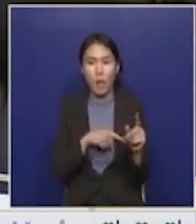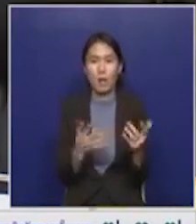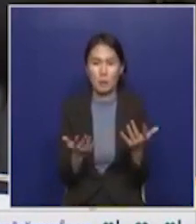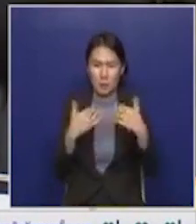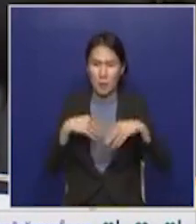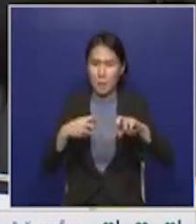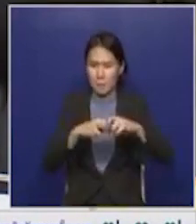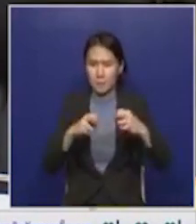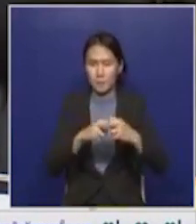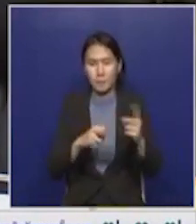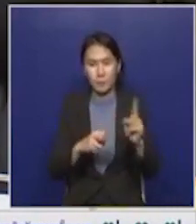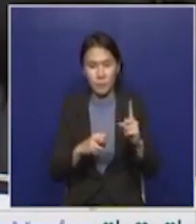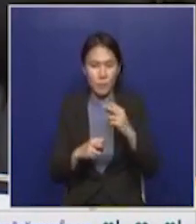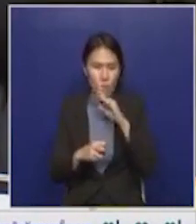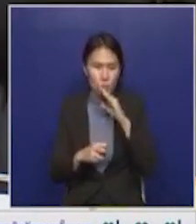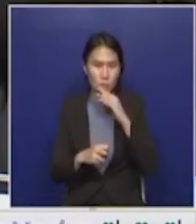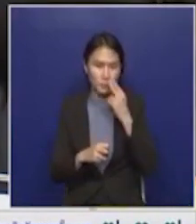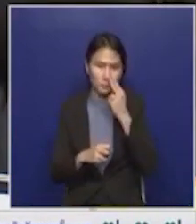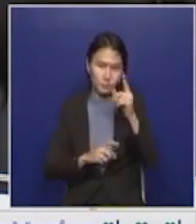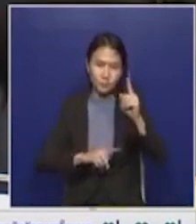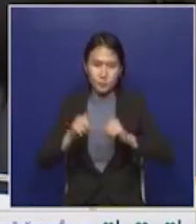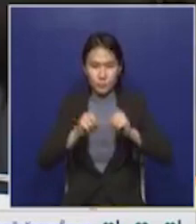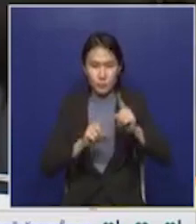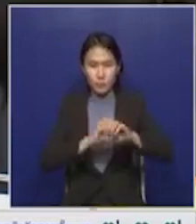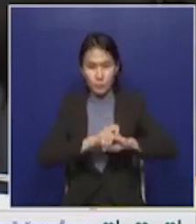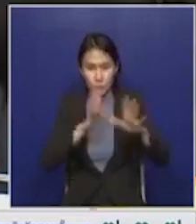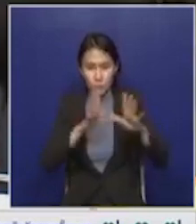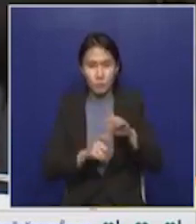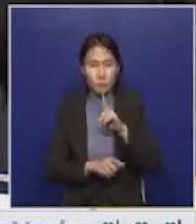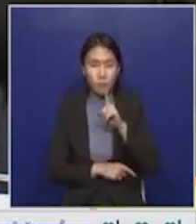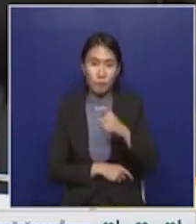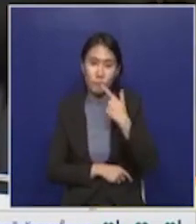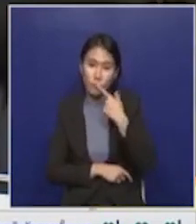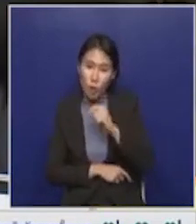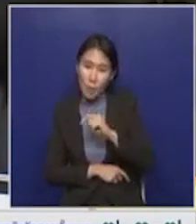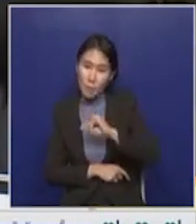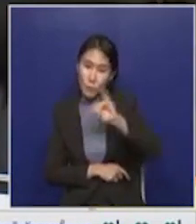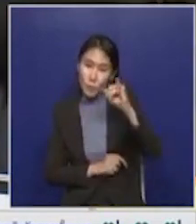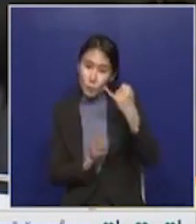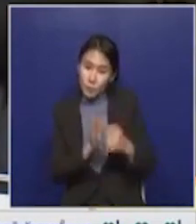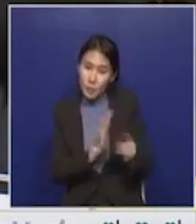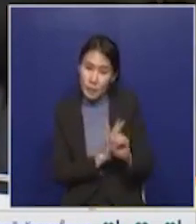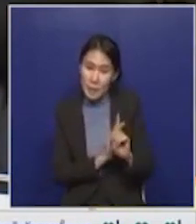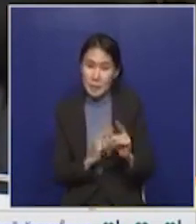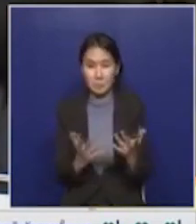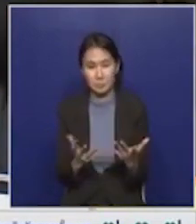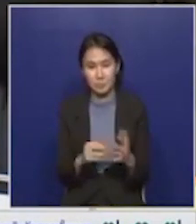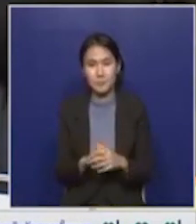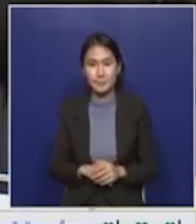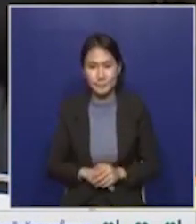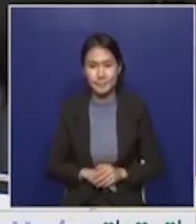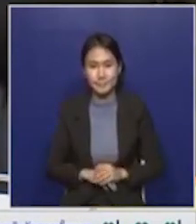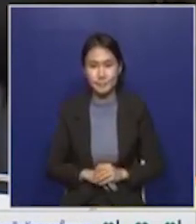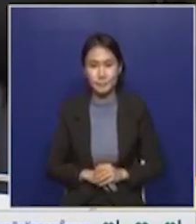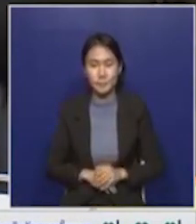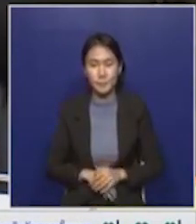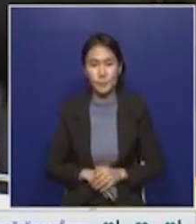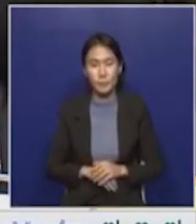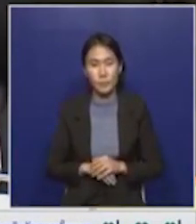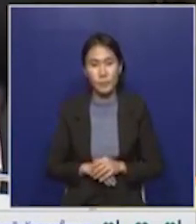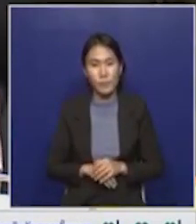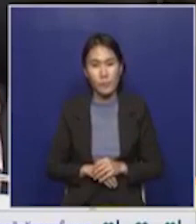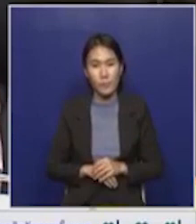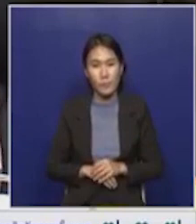สิ่งที่มันเกิดขึ้นในการชี้วัดตัวชี้วัดที่ชัดเจนถามว่ามีคำตอบไหมว่ามีผลงานที่คืบหน้าเป็นอย่างไรบ้างนอกจากนั้น